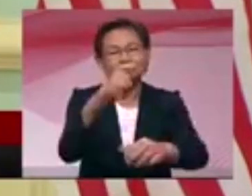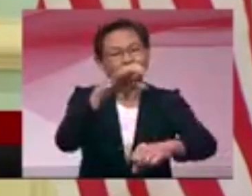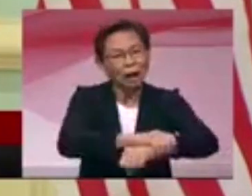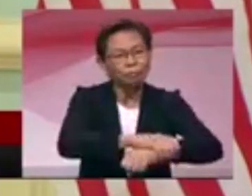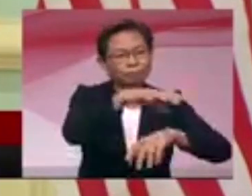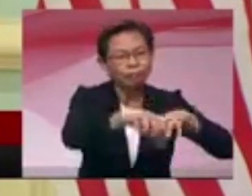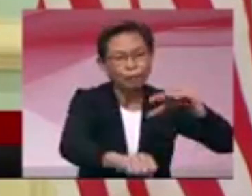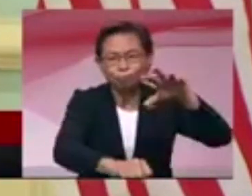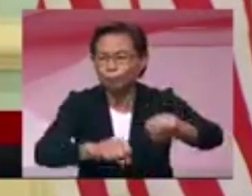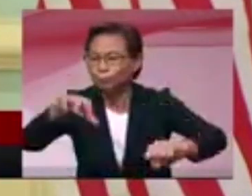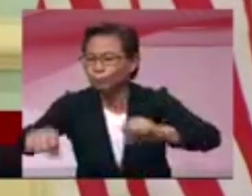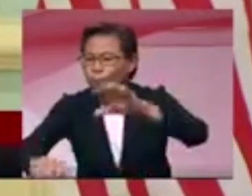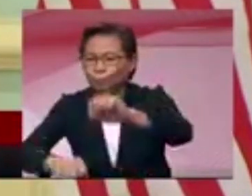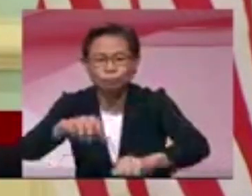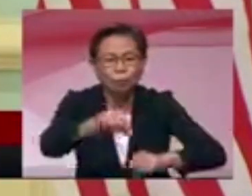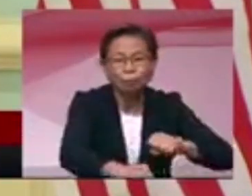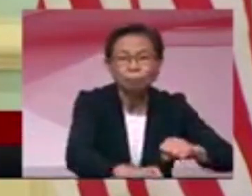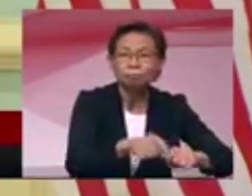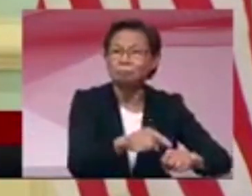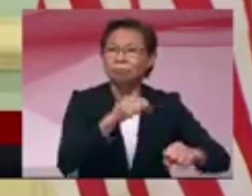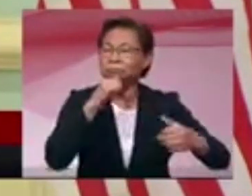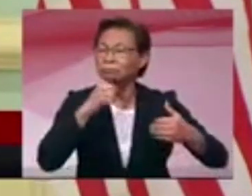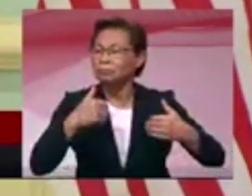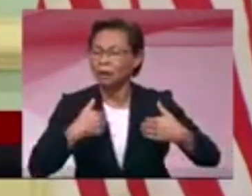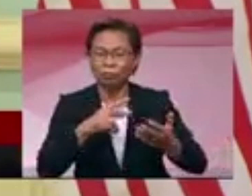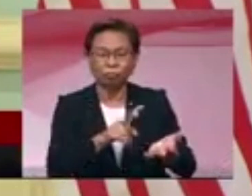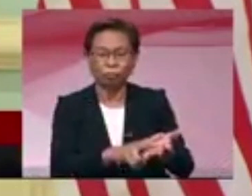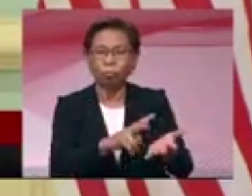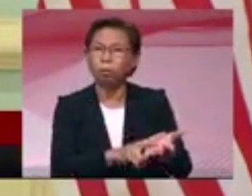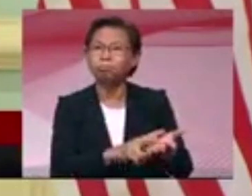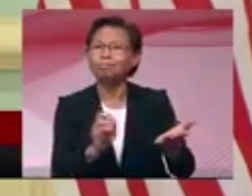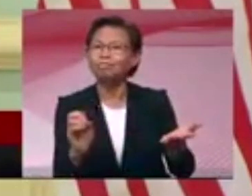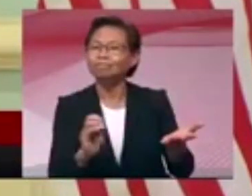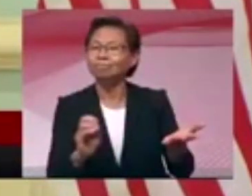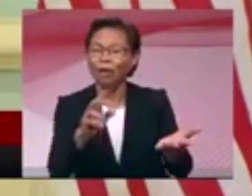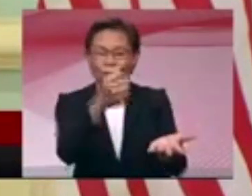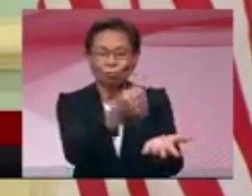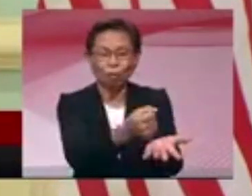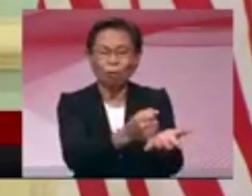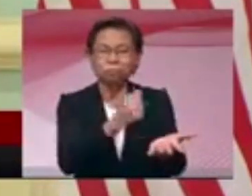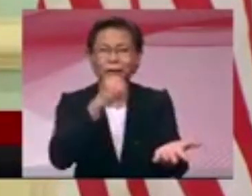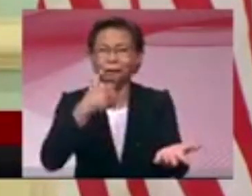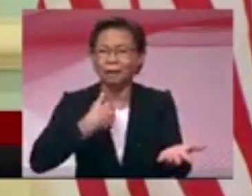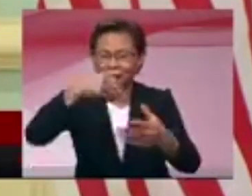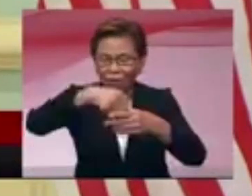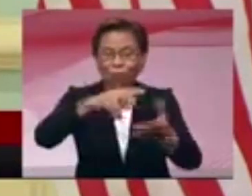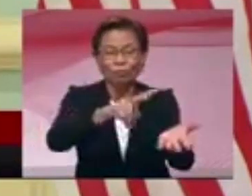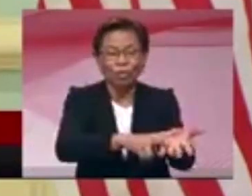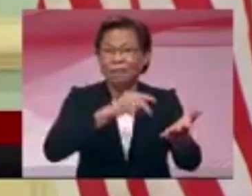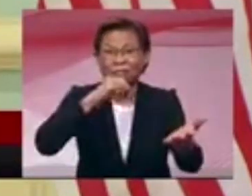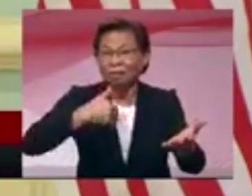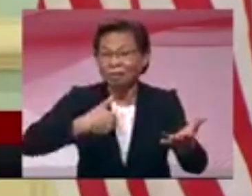menangkap mereka, menahan mereka yang tidak mempunyai dokumen yang sah di dalam negara kita